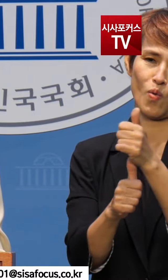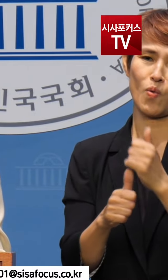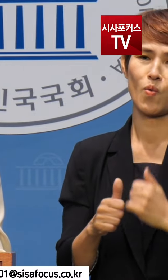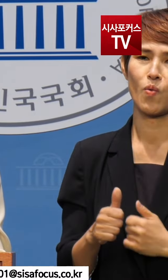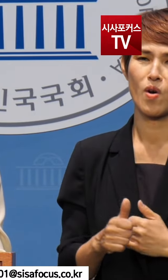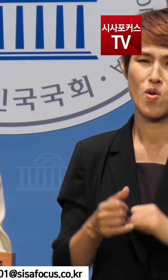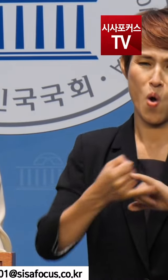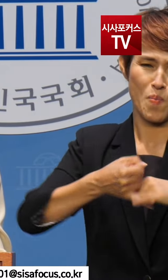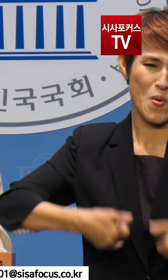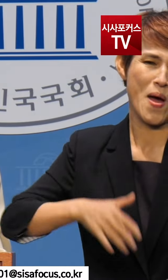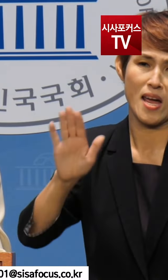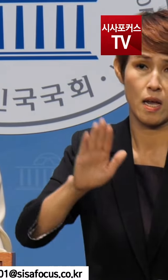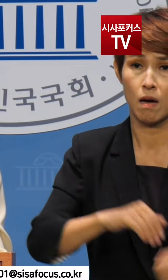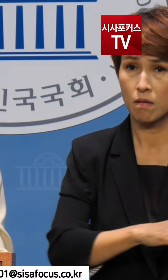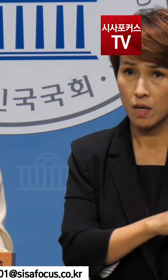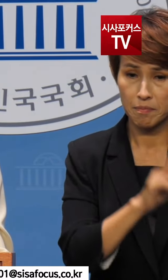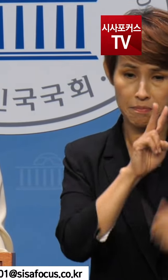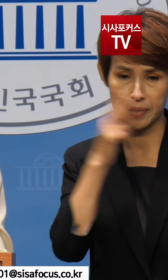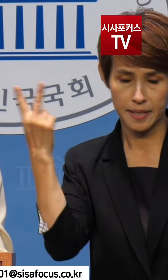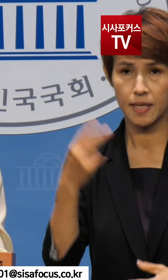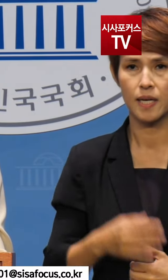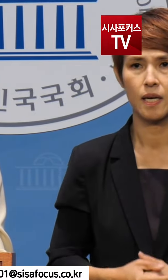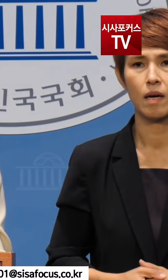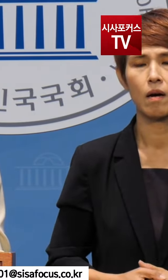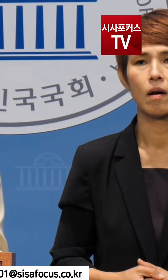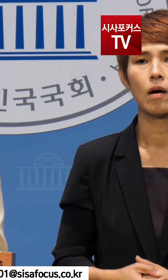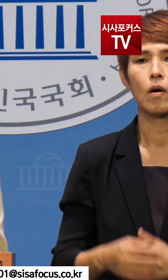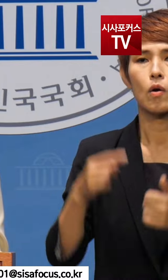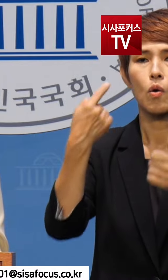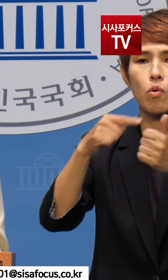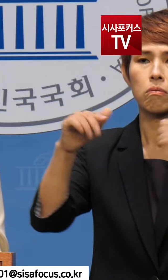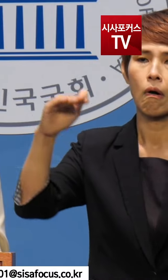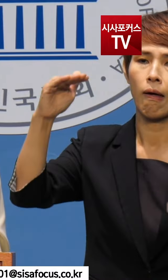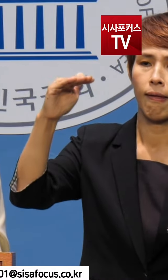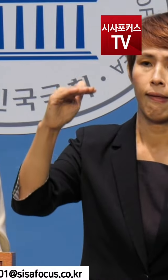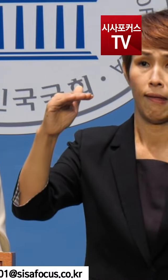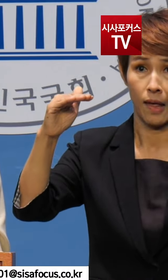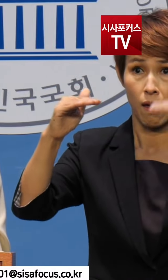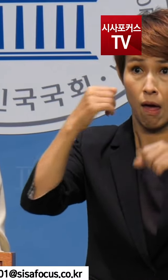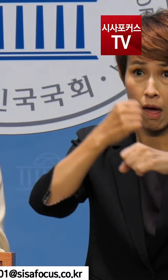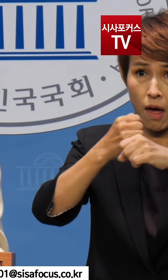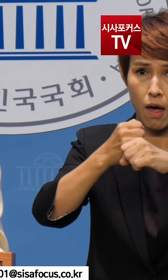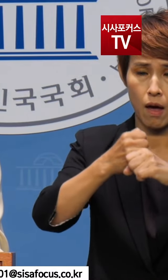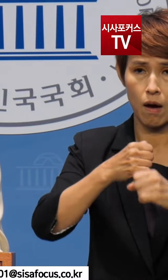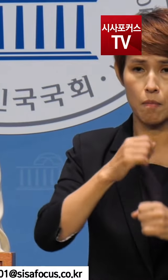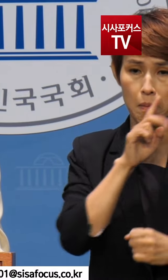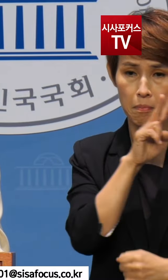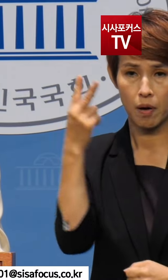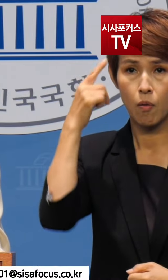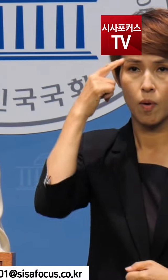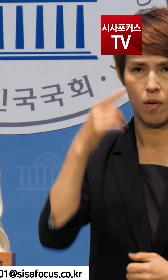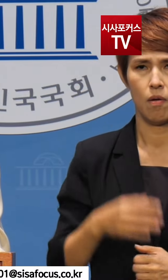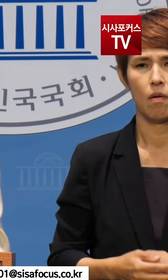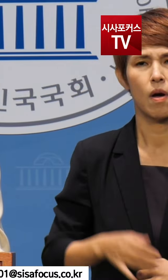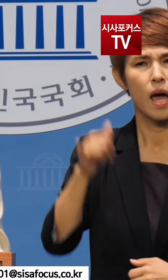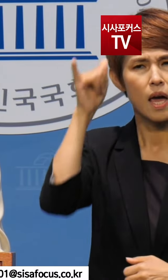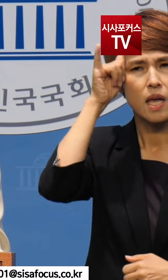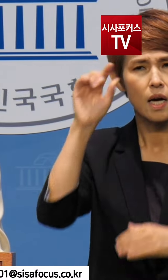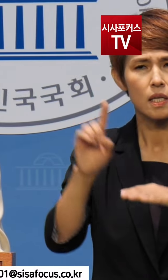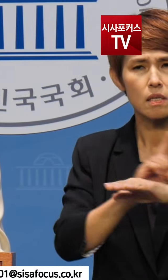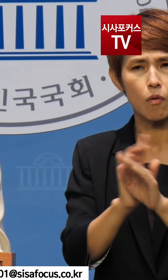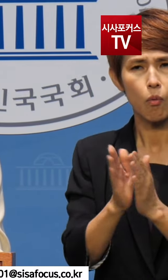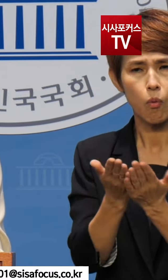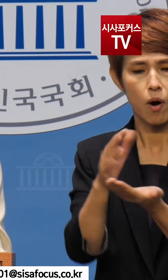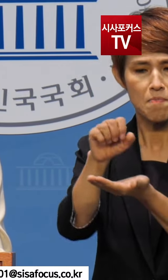입장을 바꾸었습니다. 교육격차 해소를 한다면서 어떻게 이렇게 입장이 바뀝니까? AI 디지털